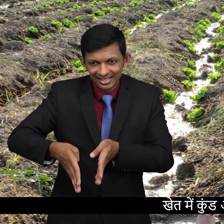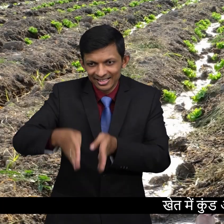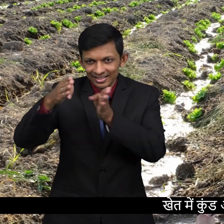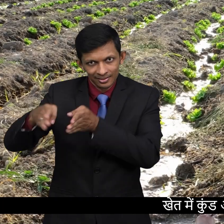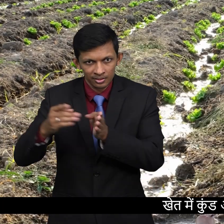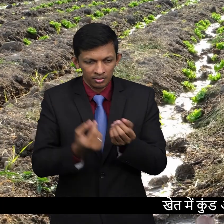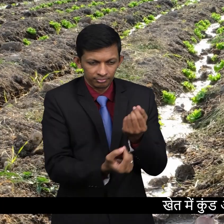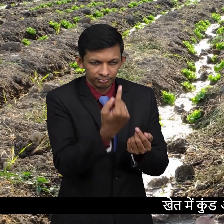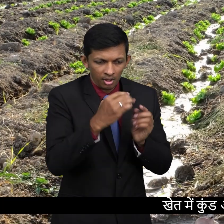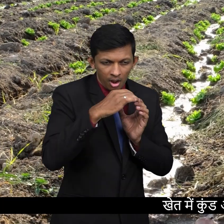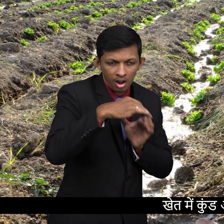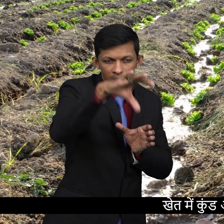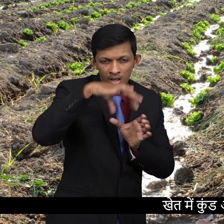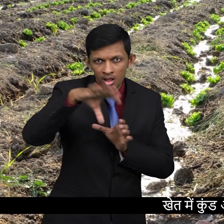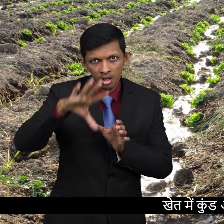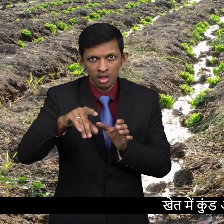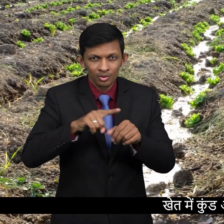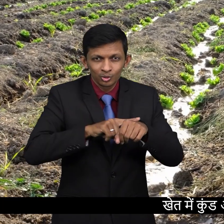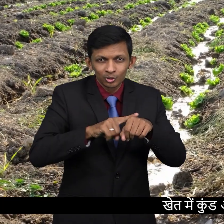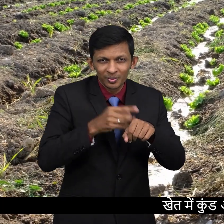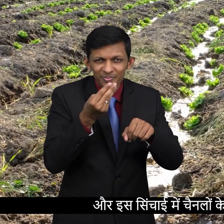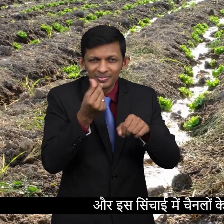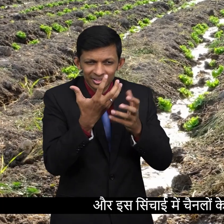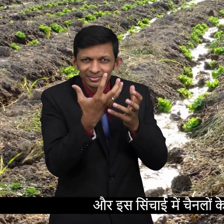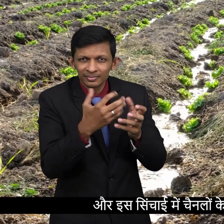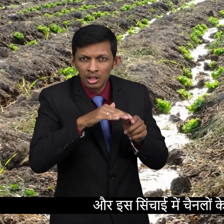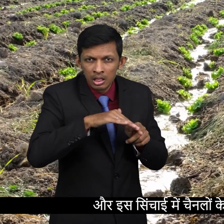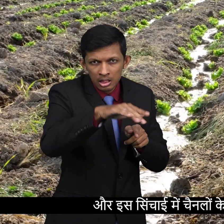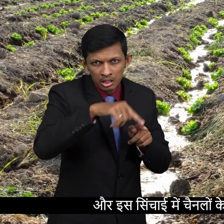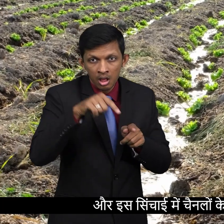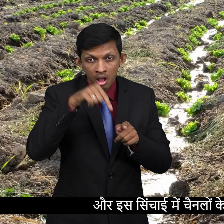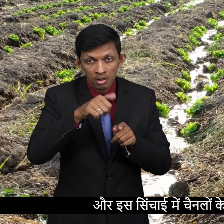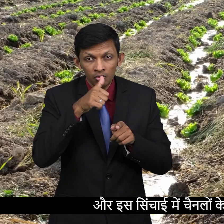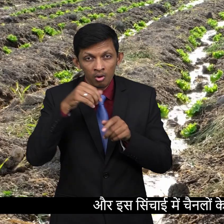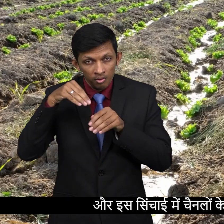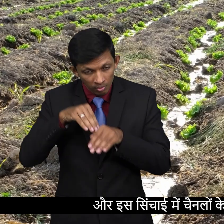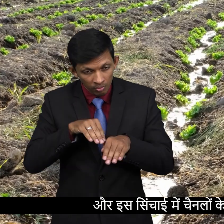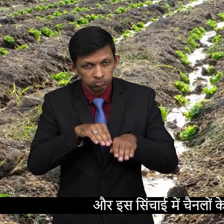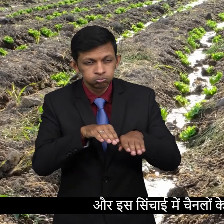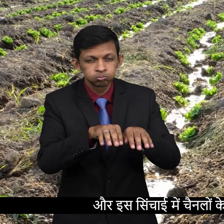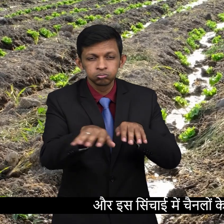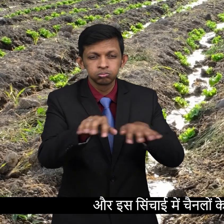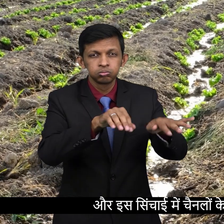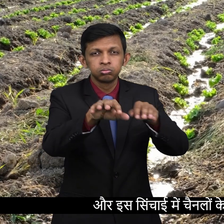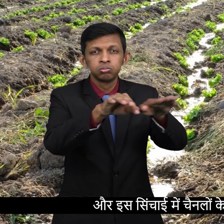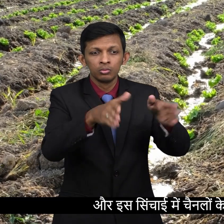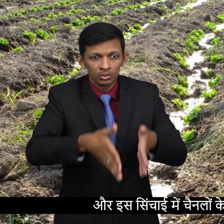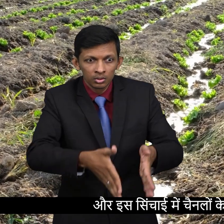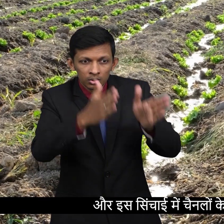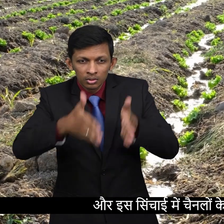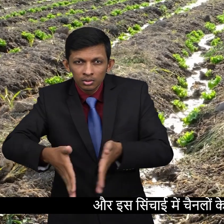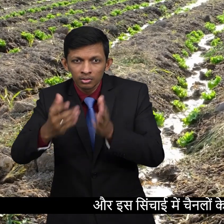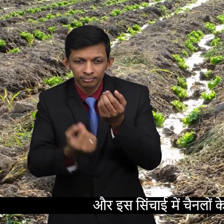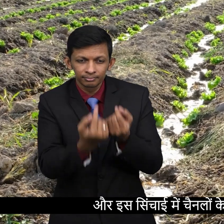खेत में कुंड और खाइयां खोदी जाती है और इस सिंचाई में चैनलों के माध्यम से पानी की आपूर्ति की जाती